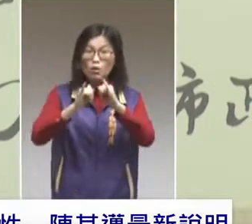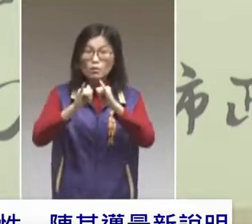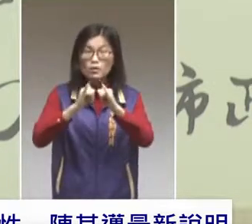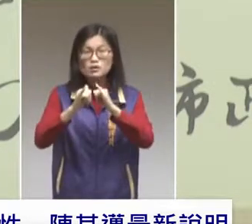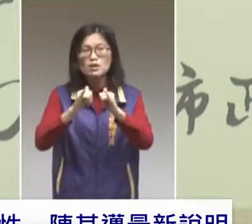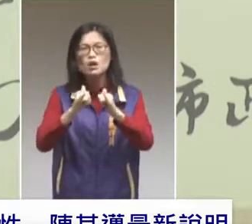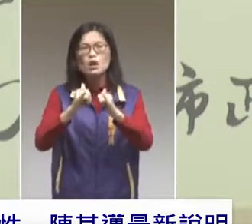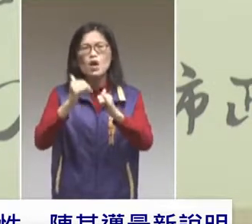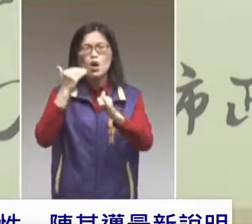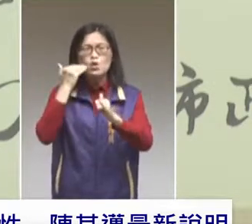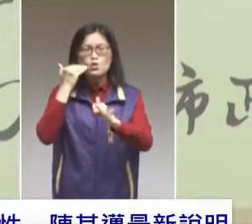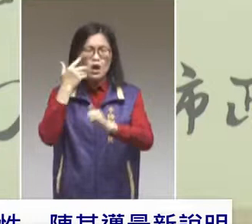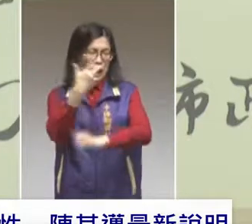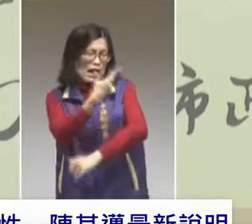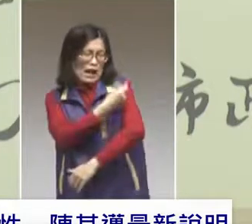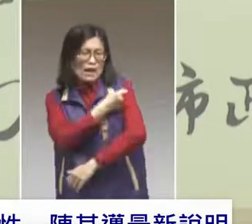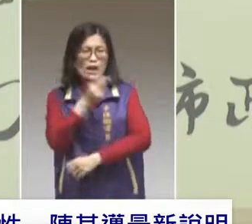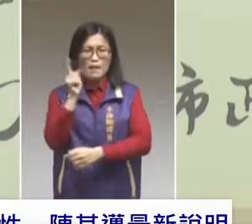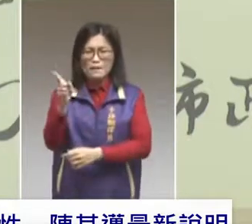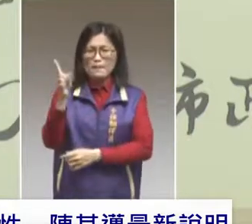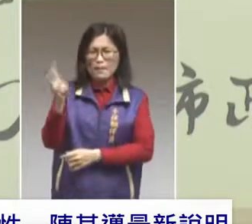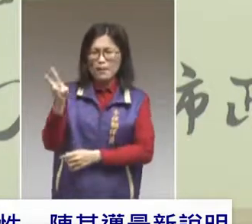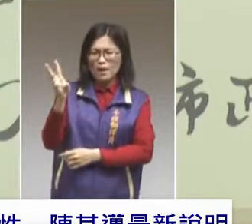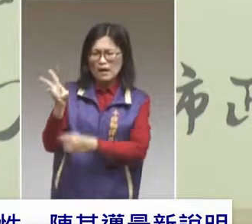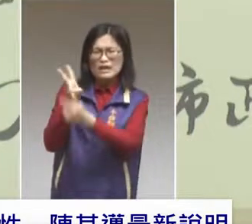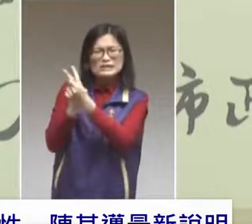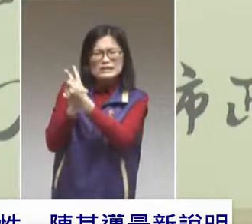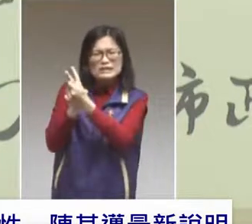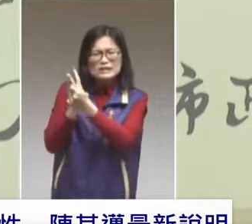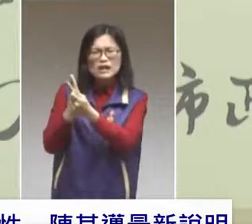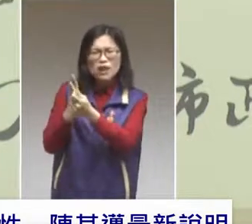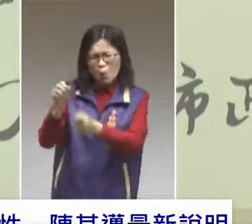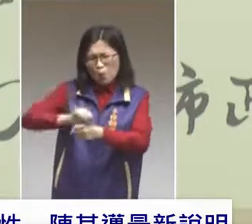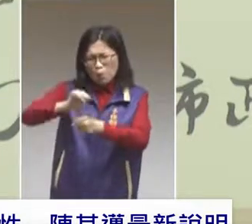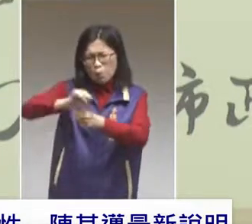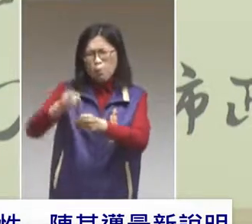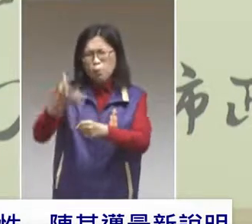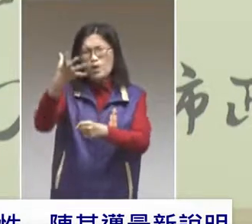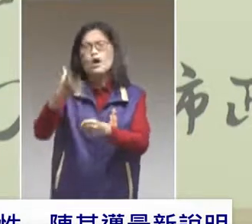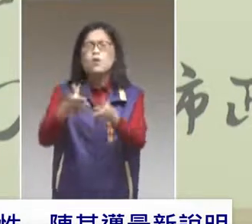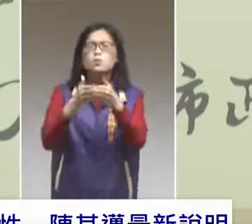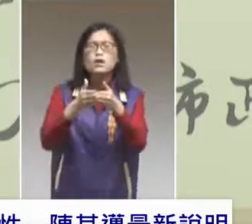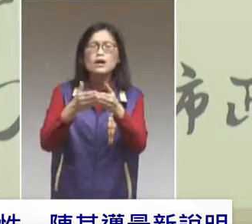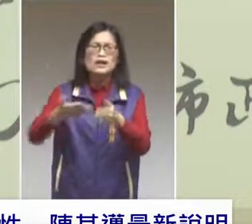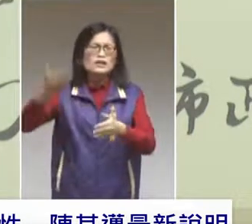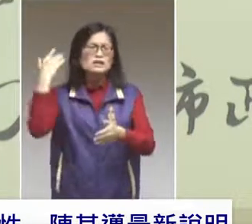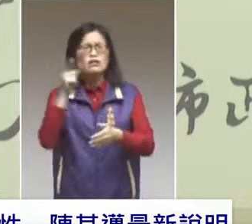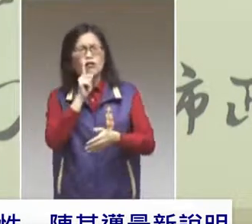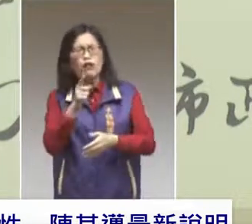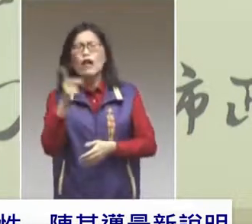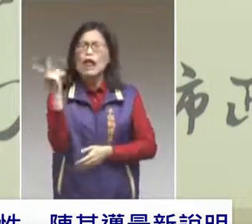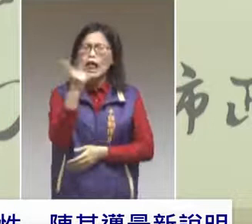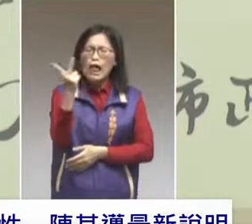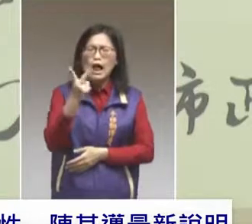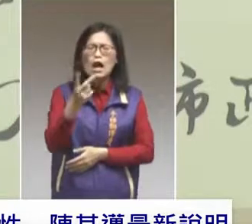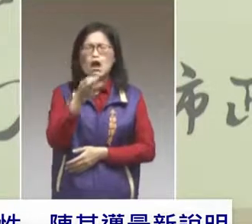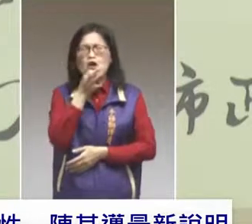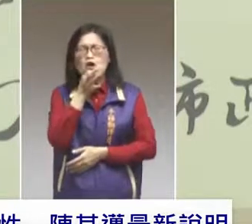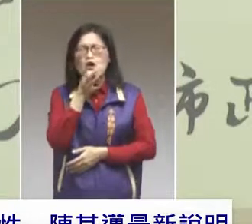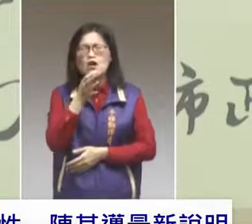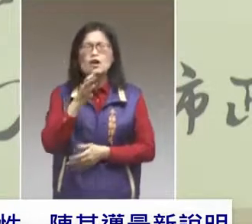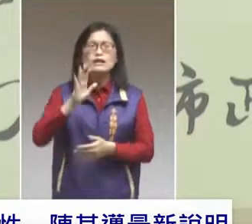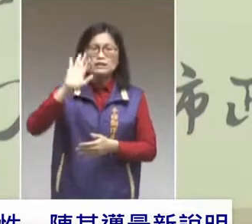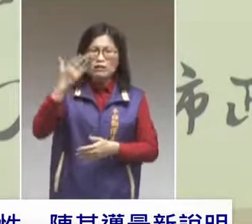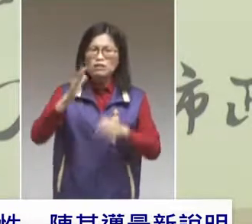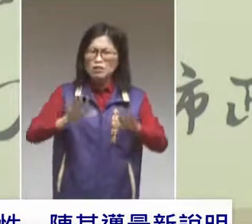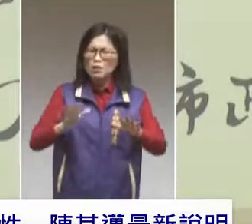想我们也希望在民众在疫苗的第三剂的施打必须增加，所以过去都打满两剂